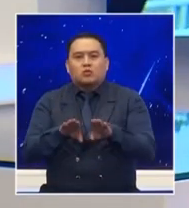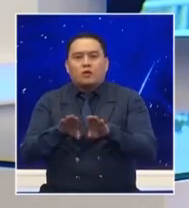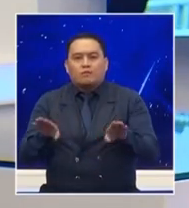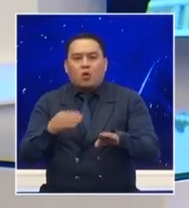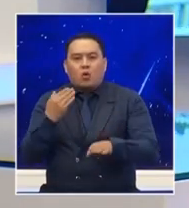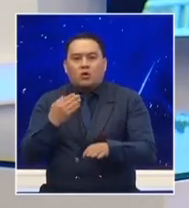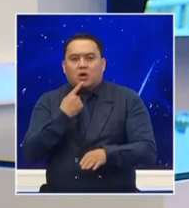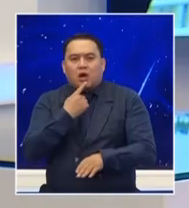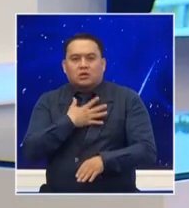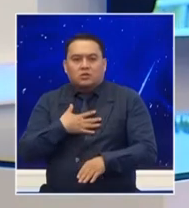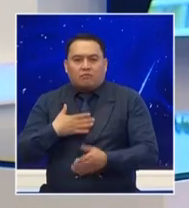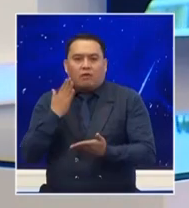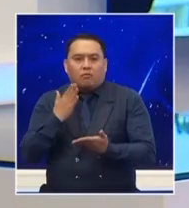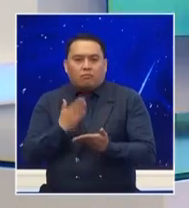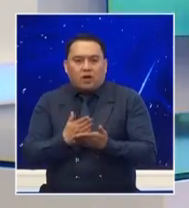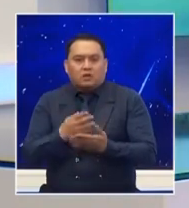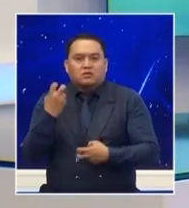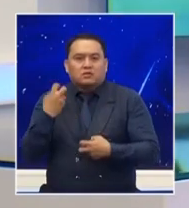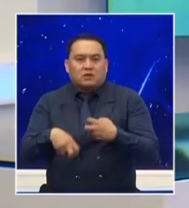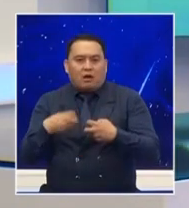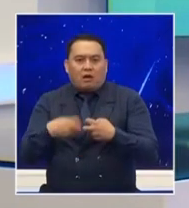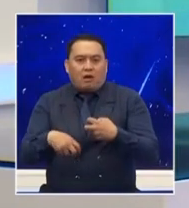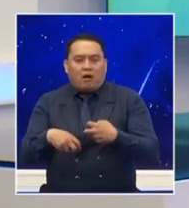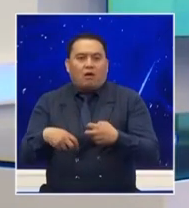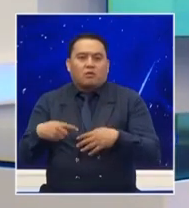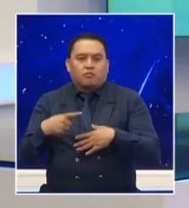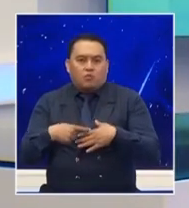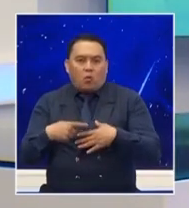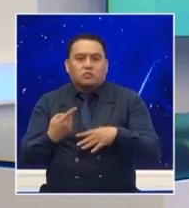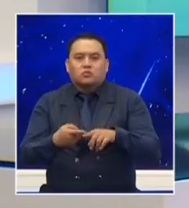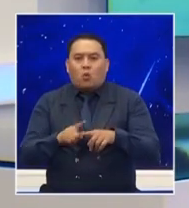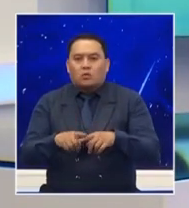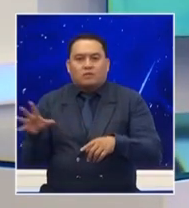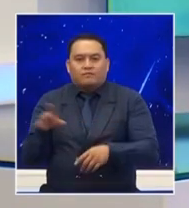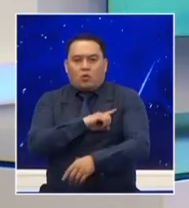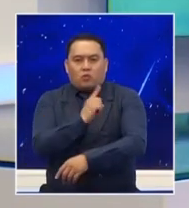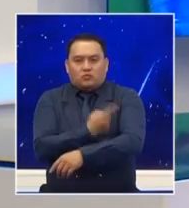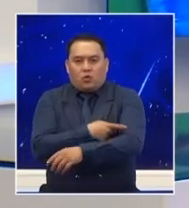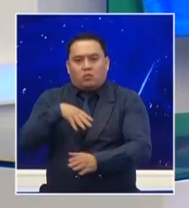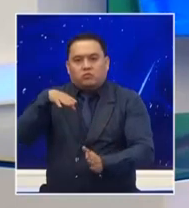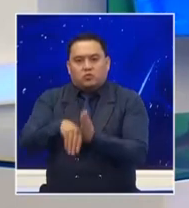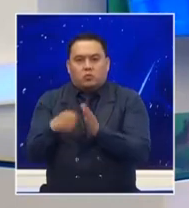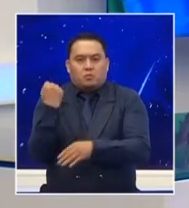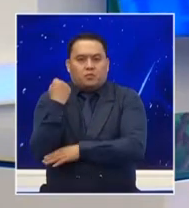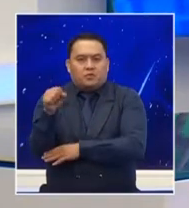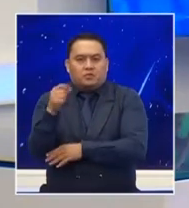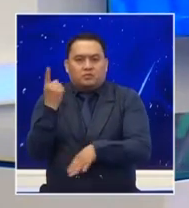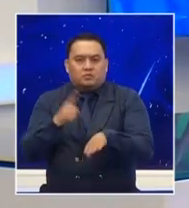Зейнуллинов аяғындағы жарақатпен саусағының сынғанына қарамастан боксшылар бәсекесінде барын салды. Бірінші орынға шықты.